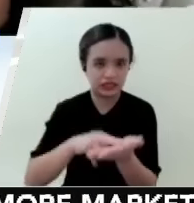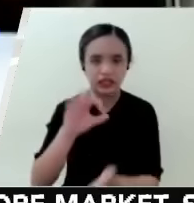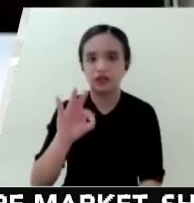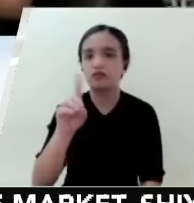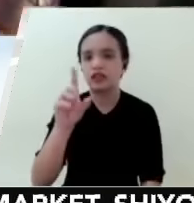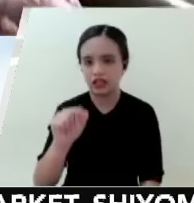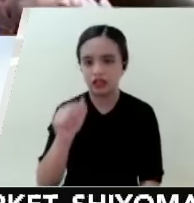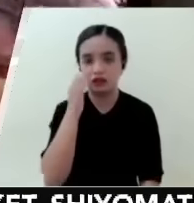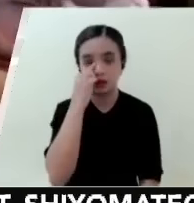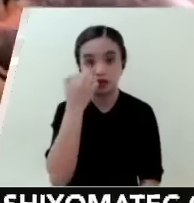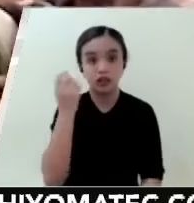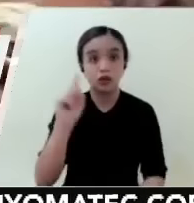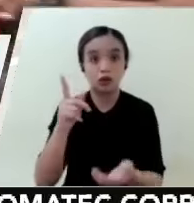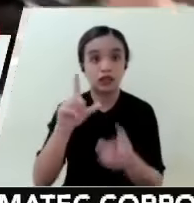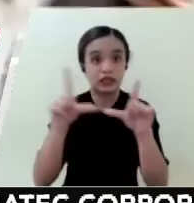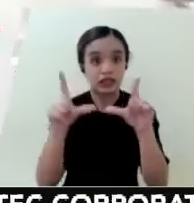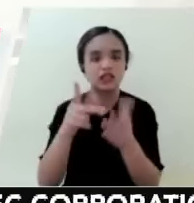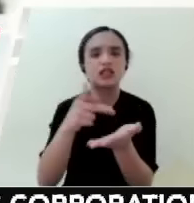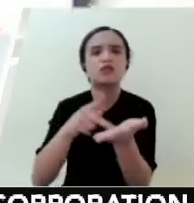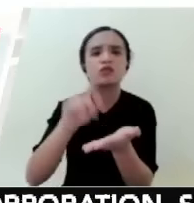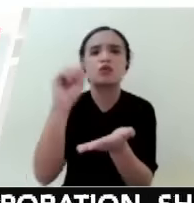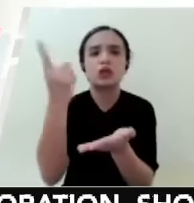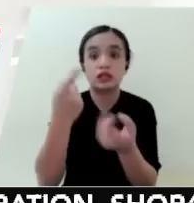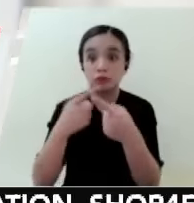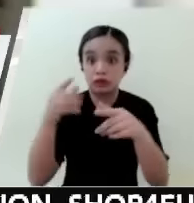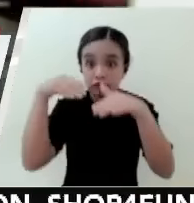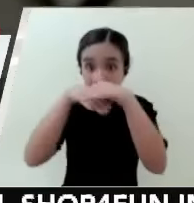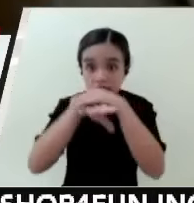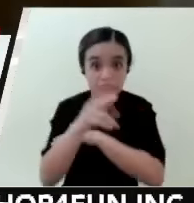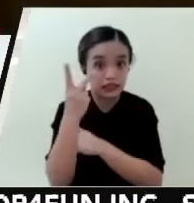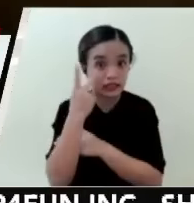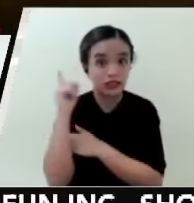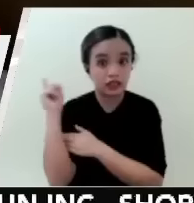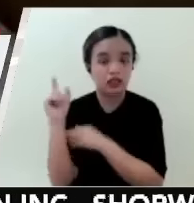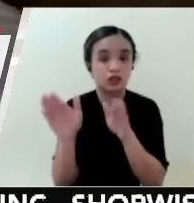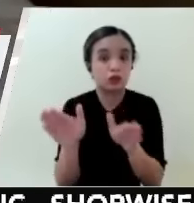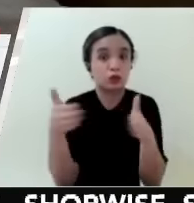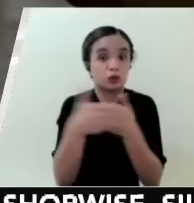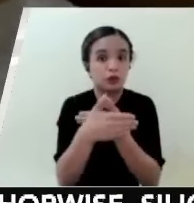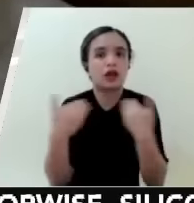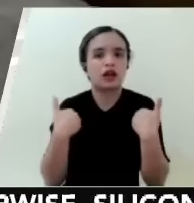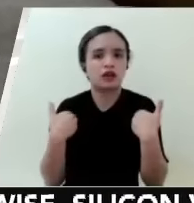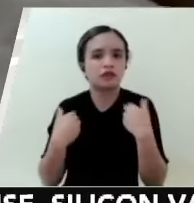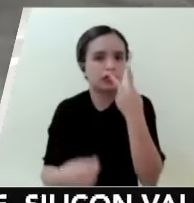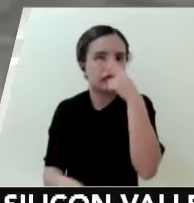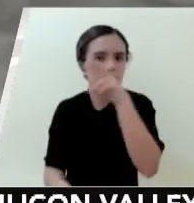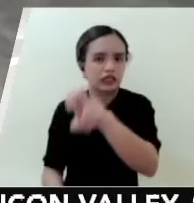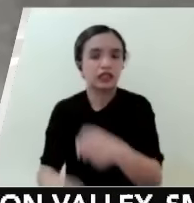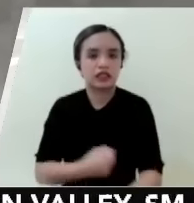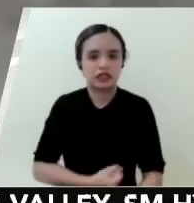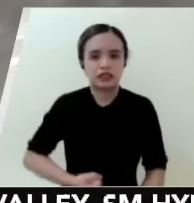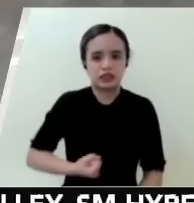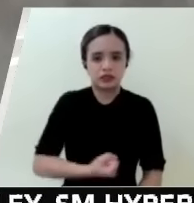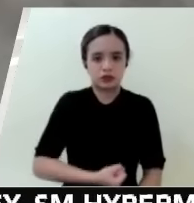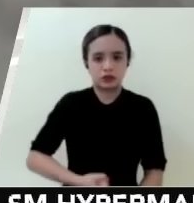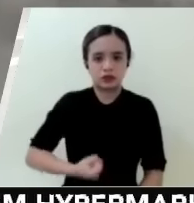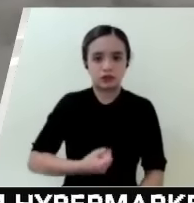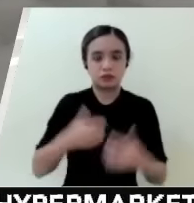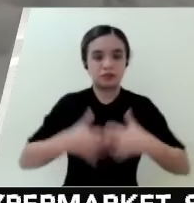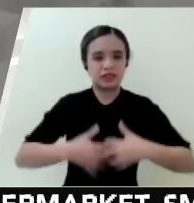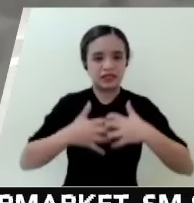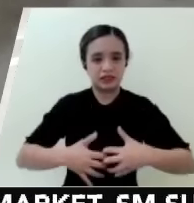lisensya nitong establishment na ito. Pero pag pinasok mo, ito yung isa sa mga kwarto rito, meron kang makitang ultrasound machine na yung program